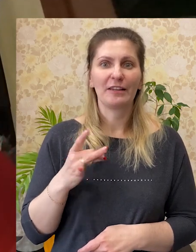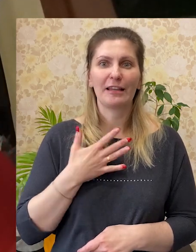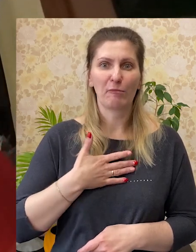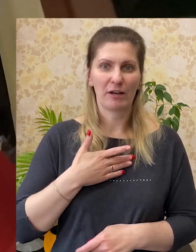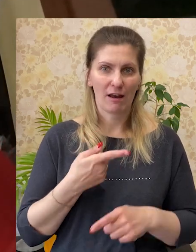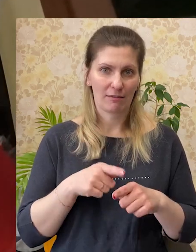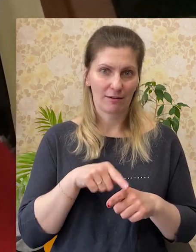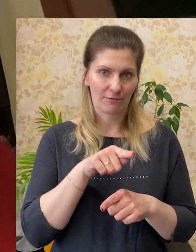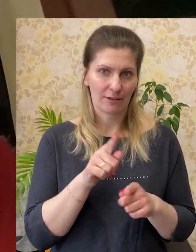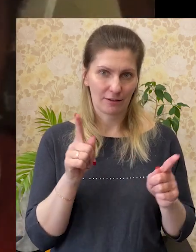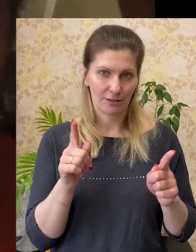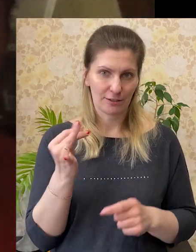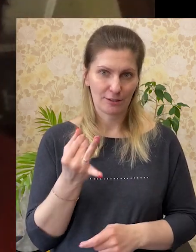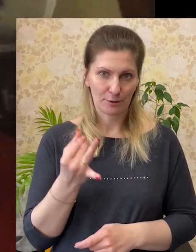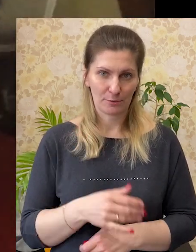истории, наверное.